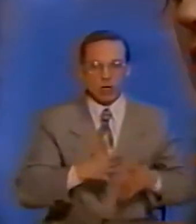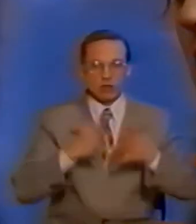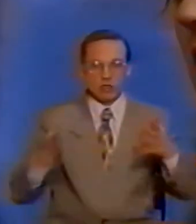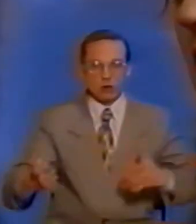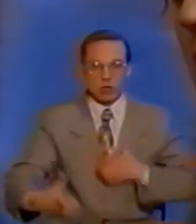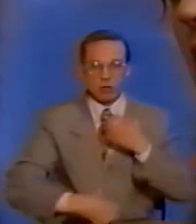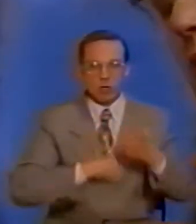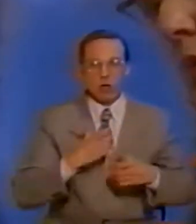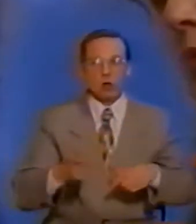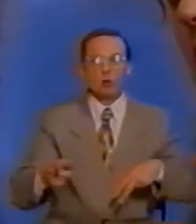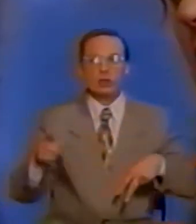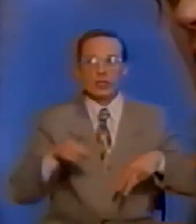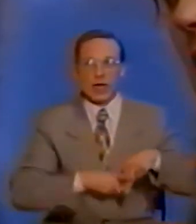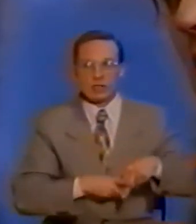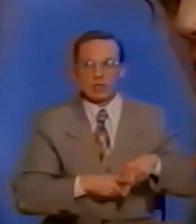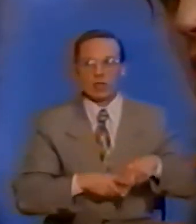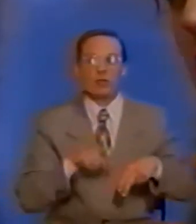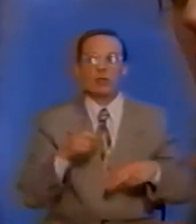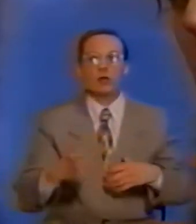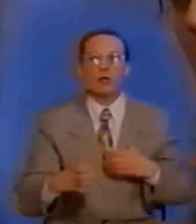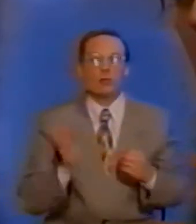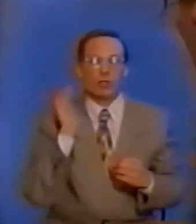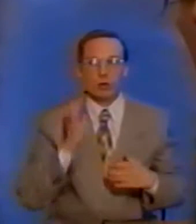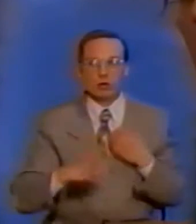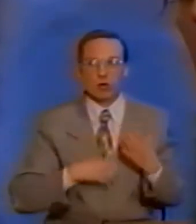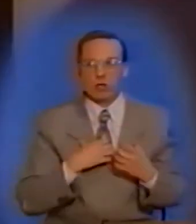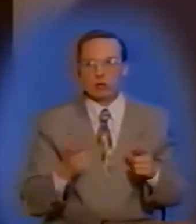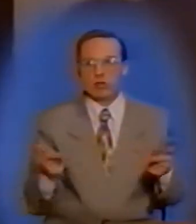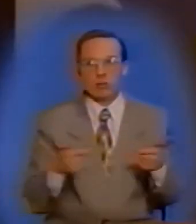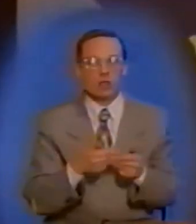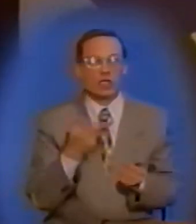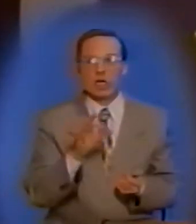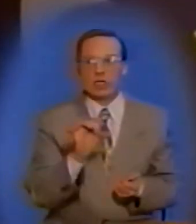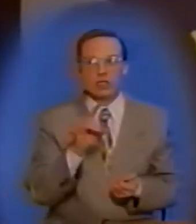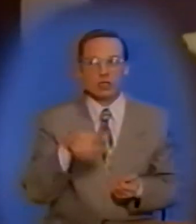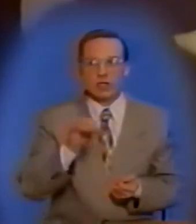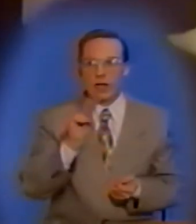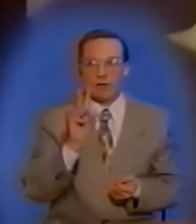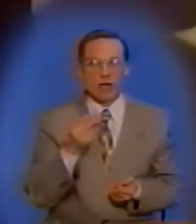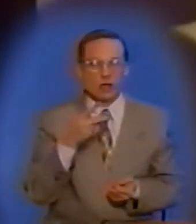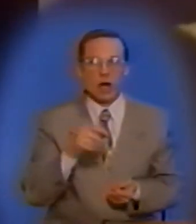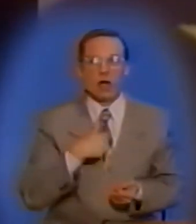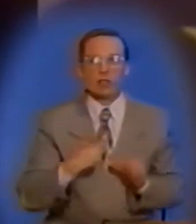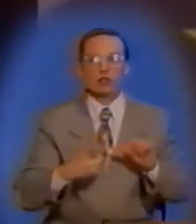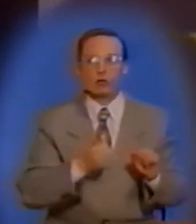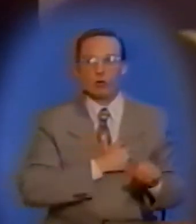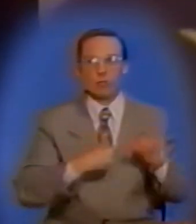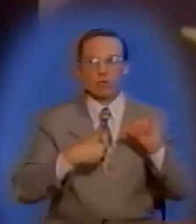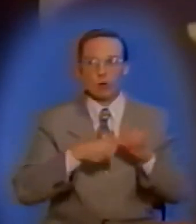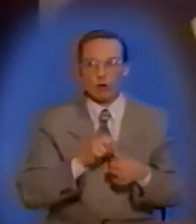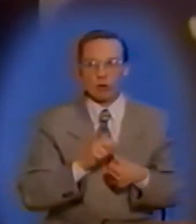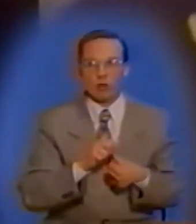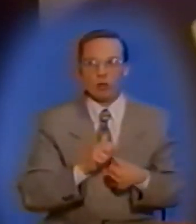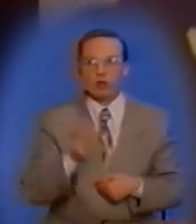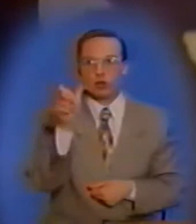riziką užsikrėsti? Priklausot būtent tai rizikos? Gink dieve, ne. Aš turiu pastovų partnerį. Aš turiu,